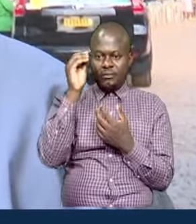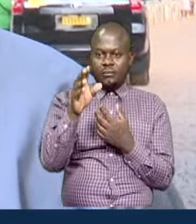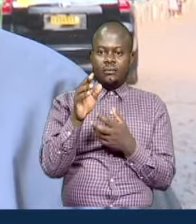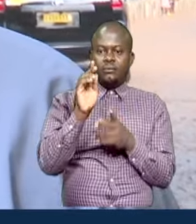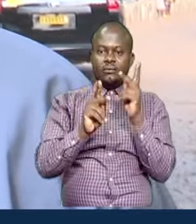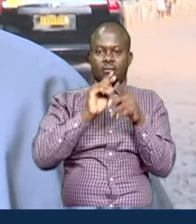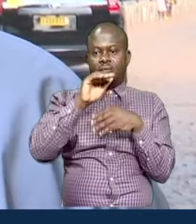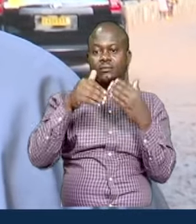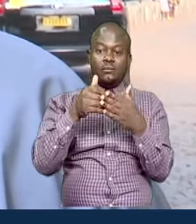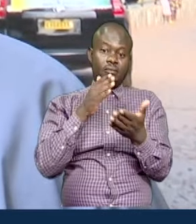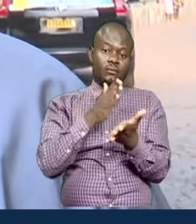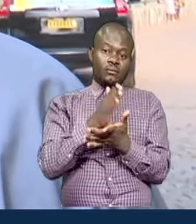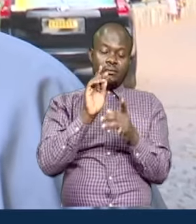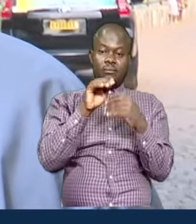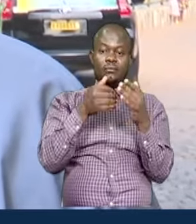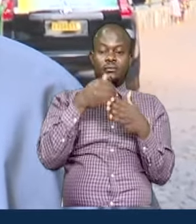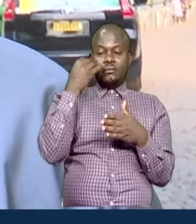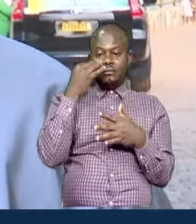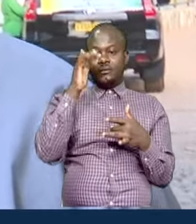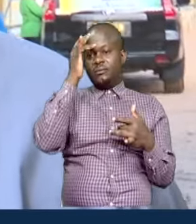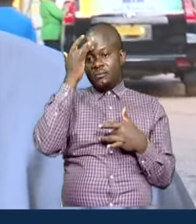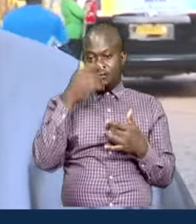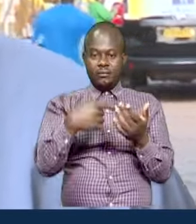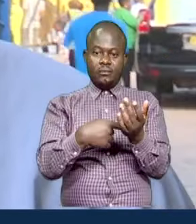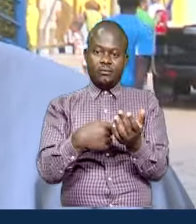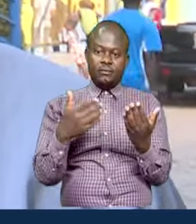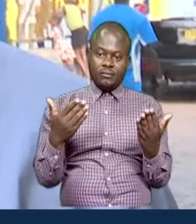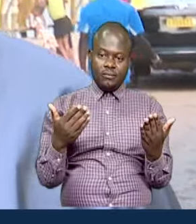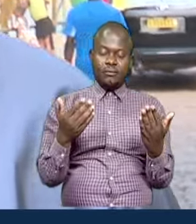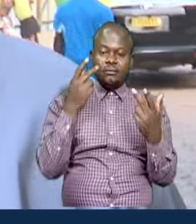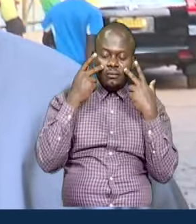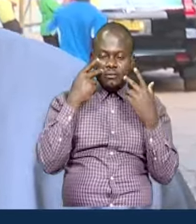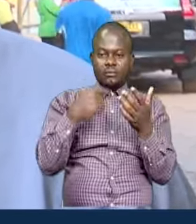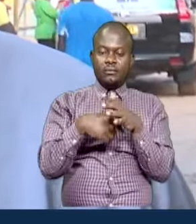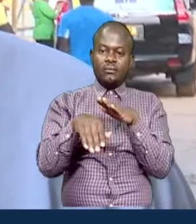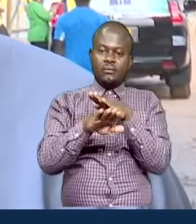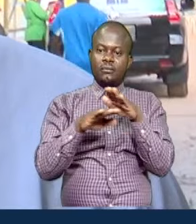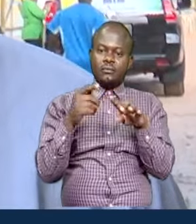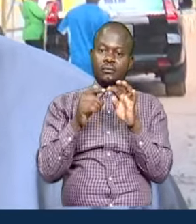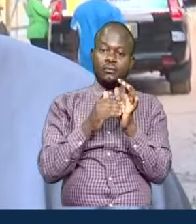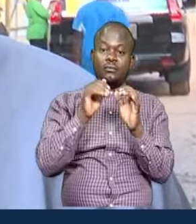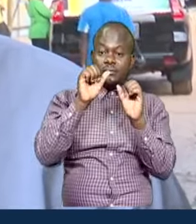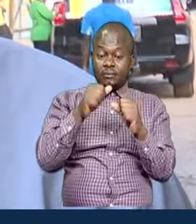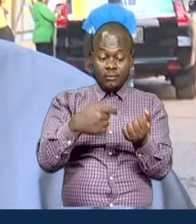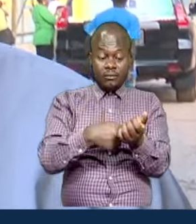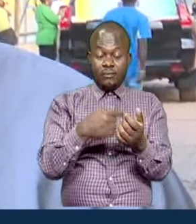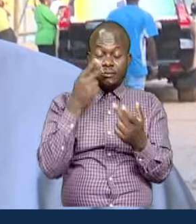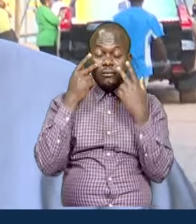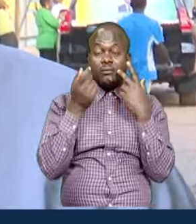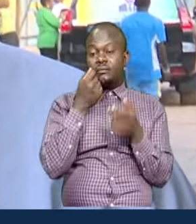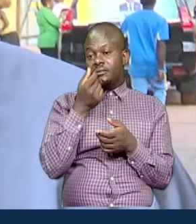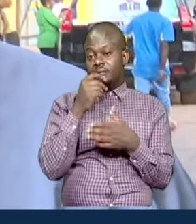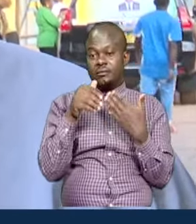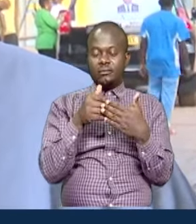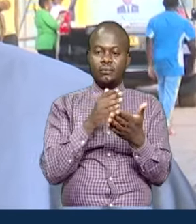muturage. Burya umuturage iyo arwaye akivuza akabona ubuvuzi bw'ibanze, ndetse akabasha kwivuza akabona n'imiti